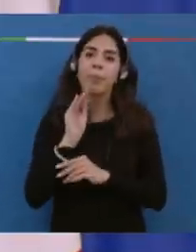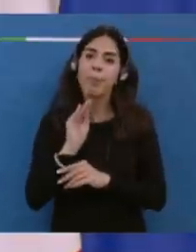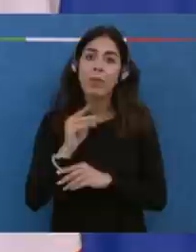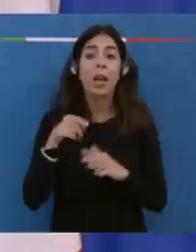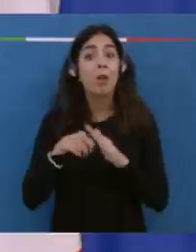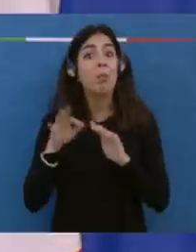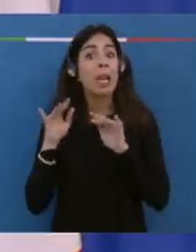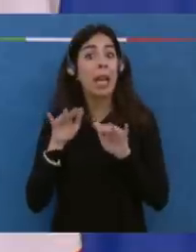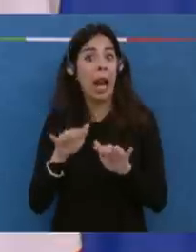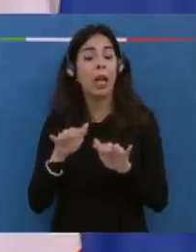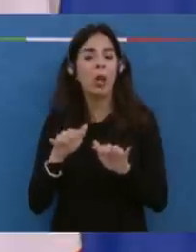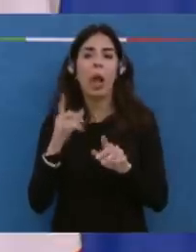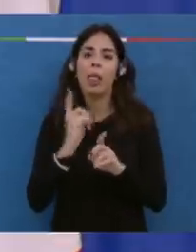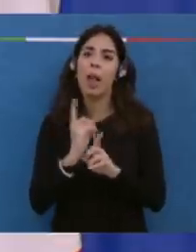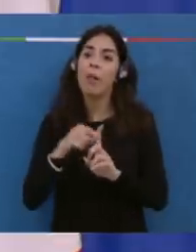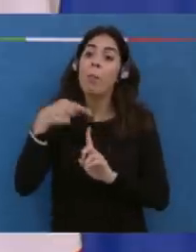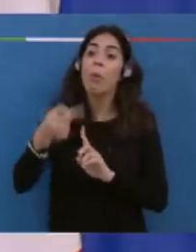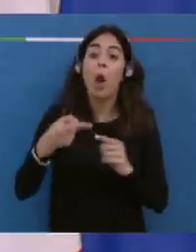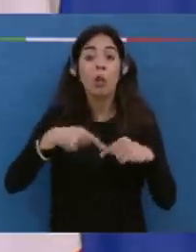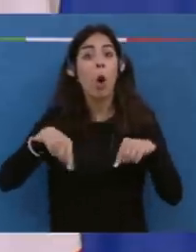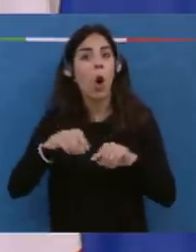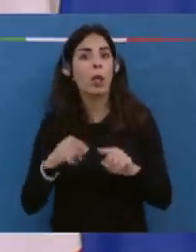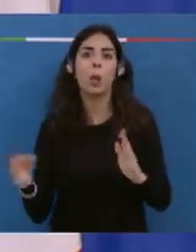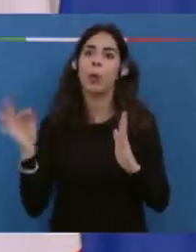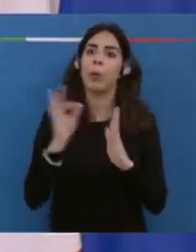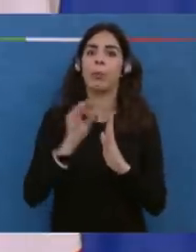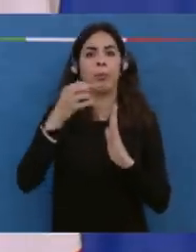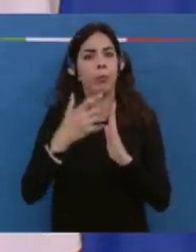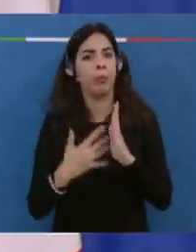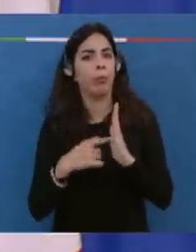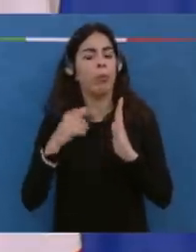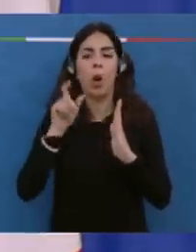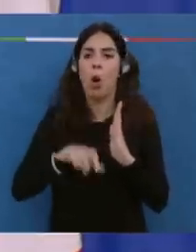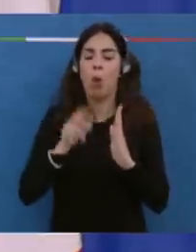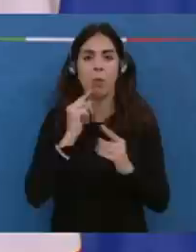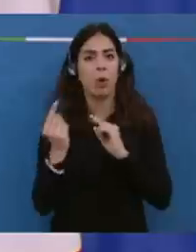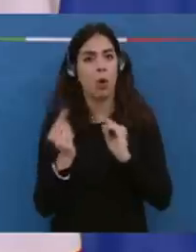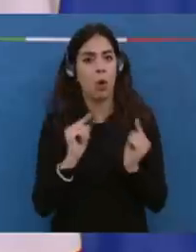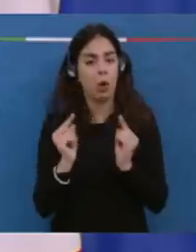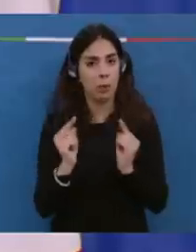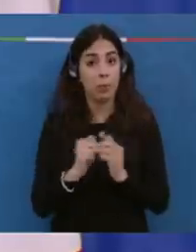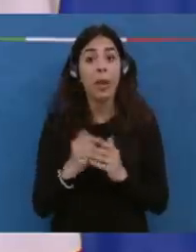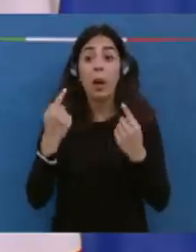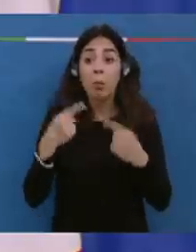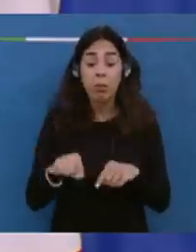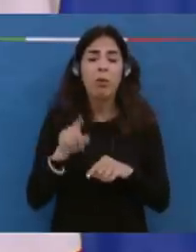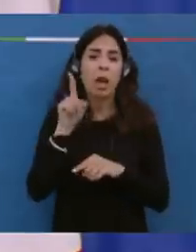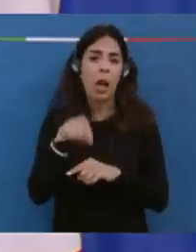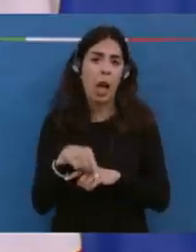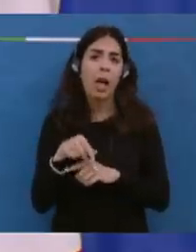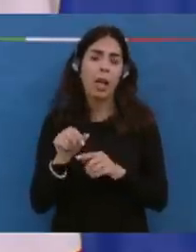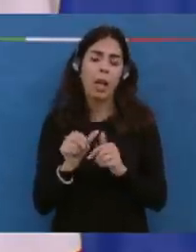all'ordine del giorno del prossimo consiglio ma questo sarà anche un modo per strutturare e